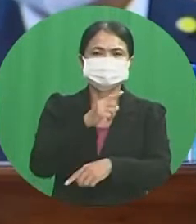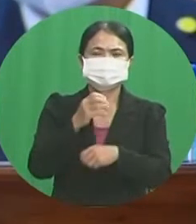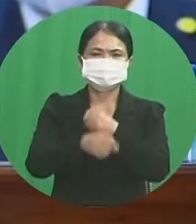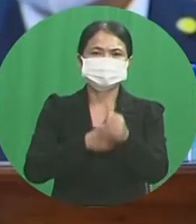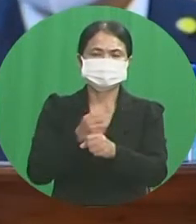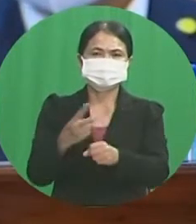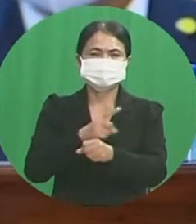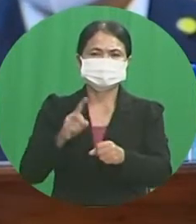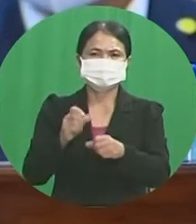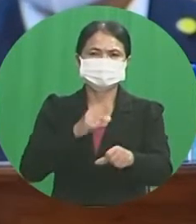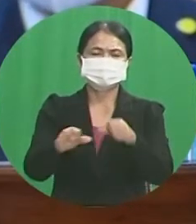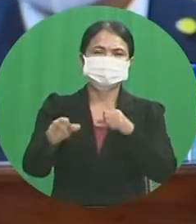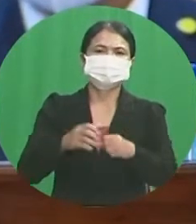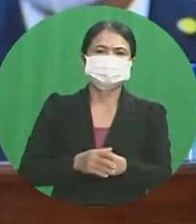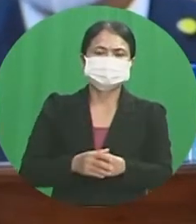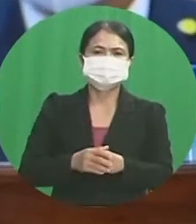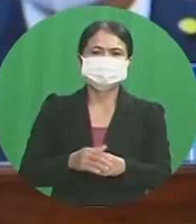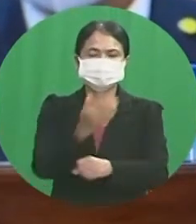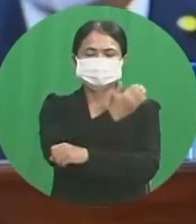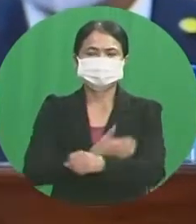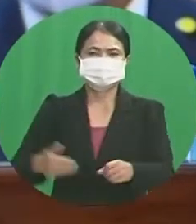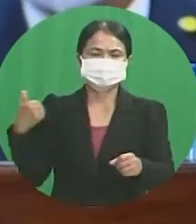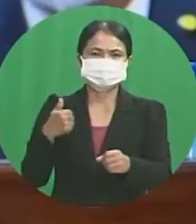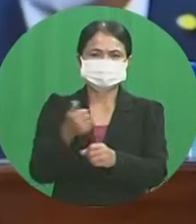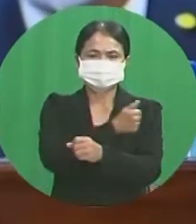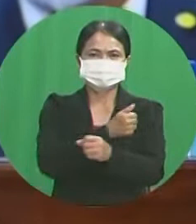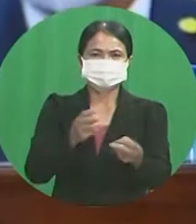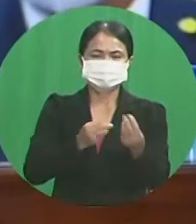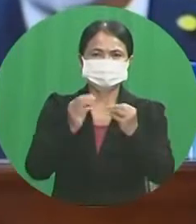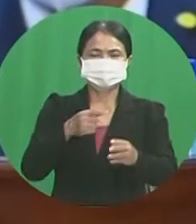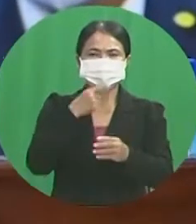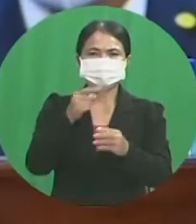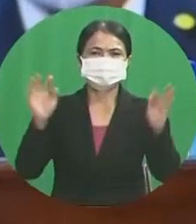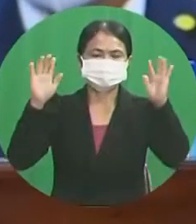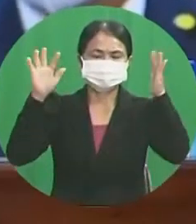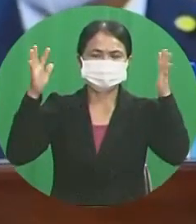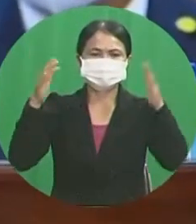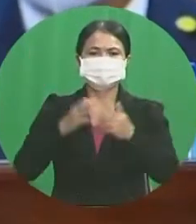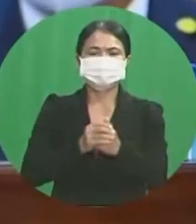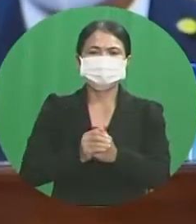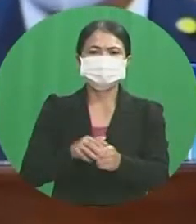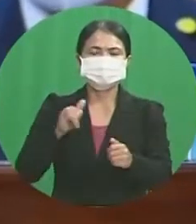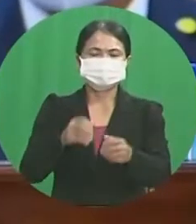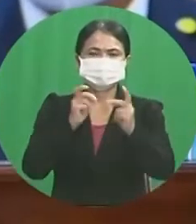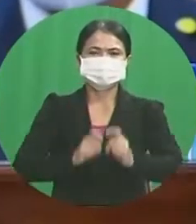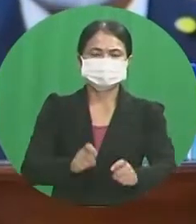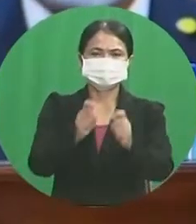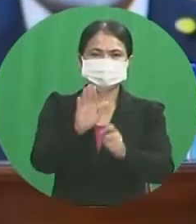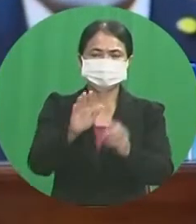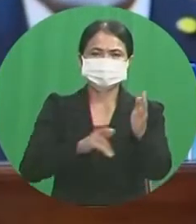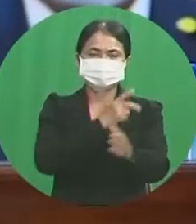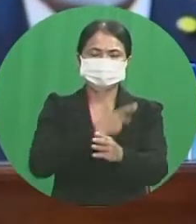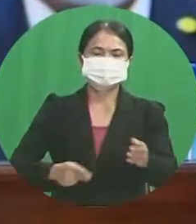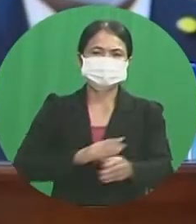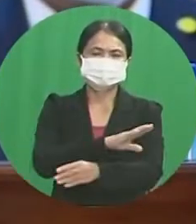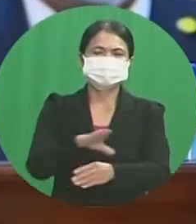ឆ្នាំ2021នេះតទៅសម្តេចតេជោនាយករដ្ឋមន្ត្រីបានថ្លែងនៅការអបអរសាទរនៅការខិតខំរបស់រាជរដ្ឋាភិ